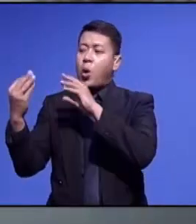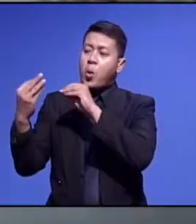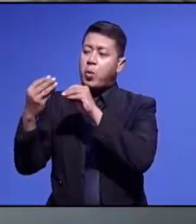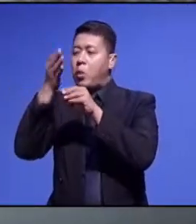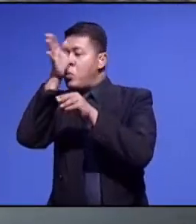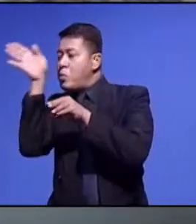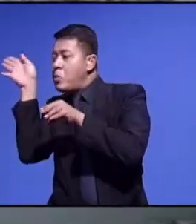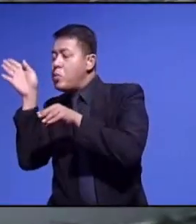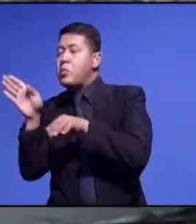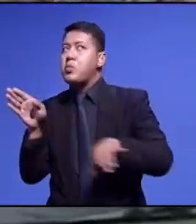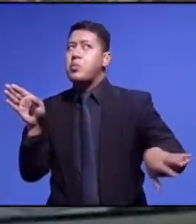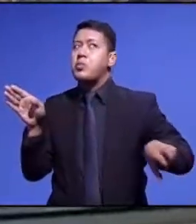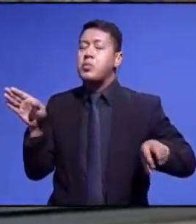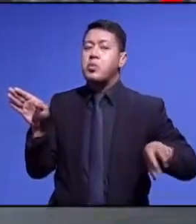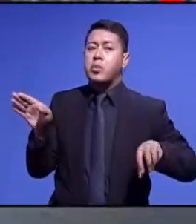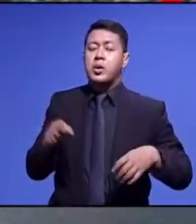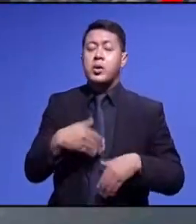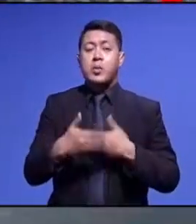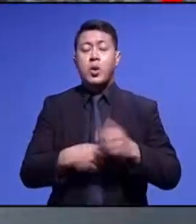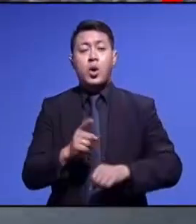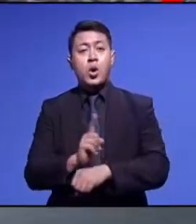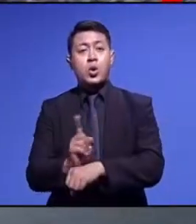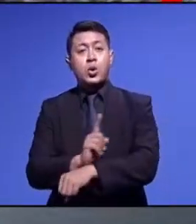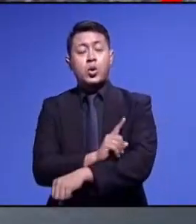Berbekal rekaman CCTV, pengelola toko melaporkan aksi